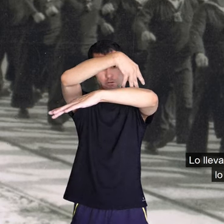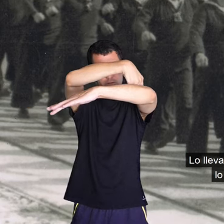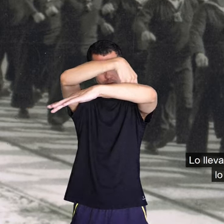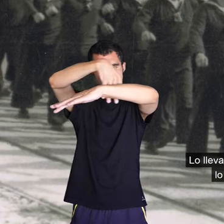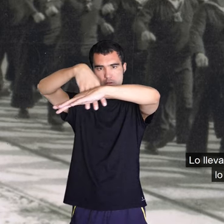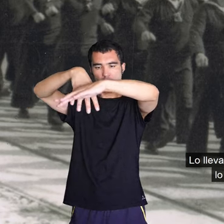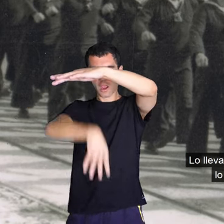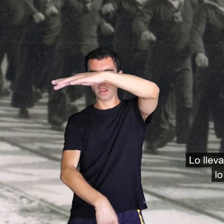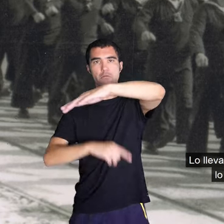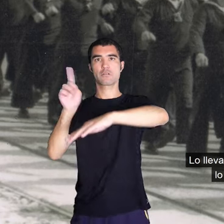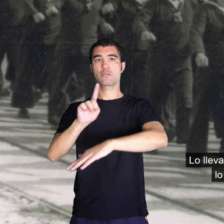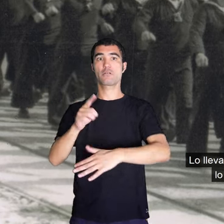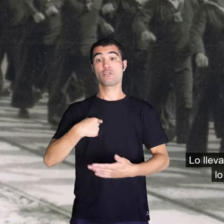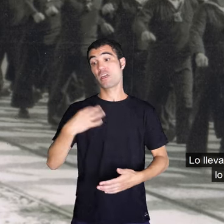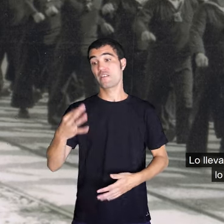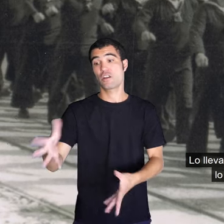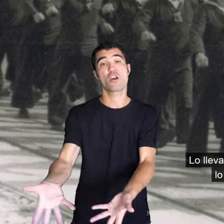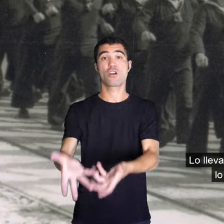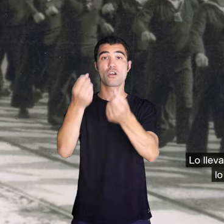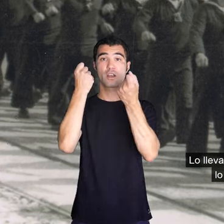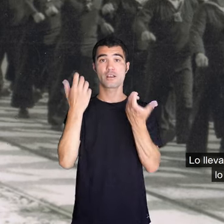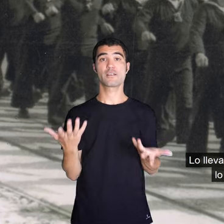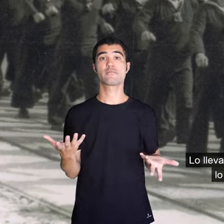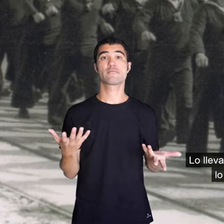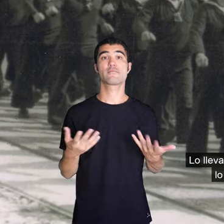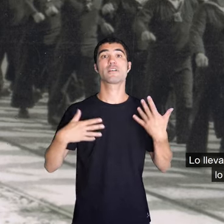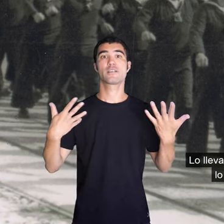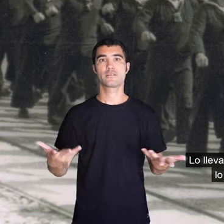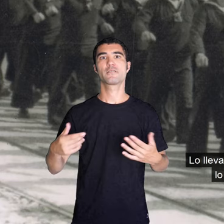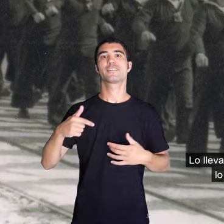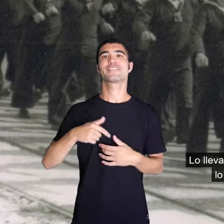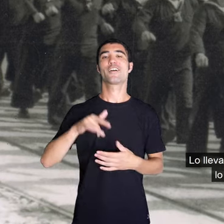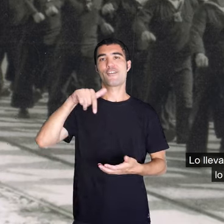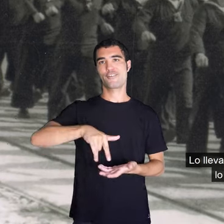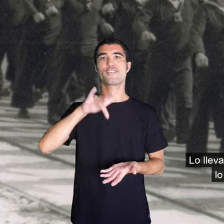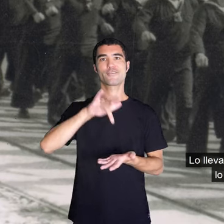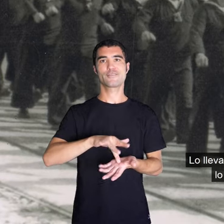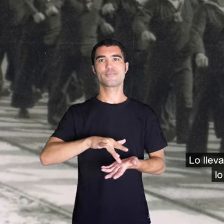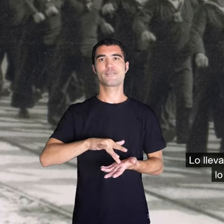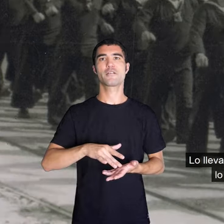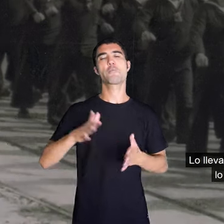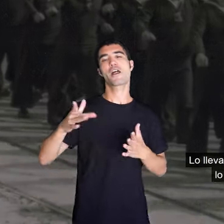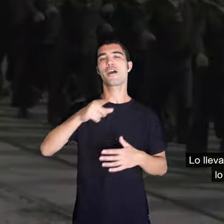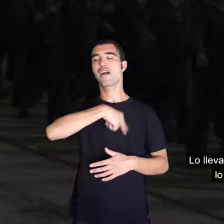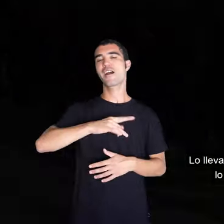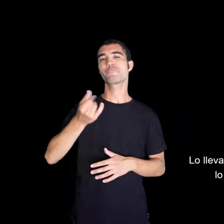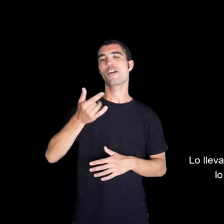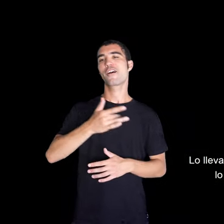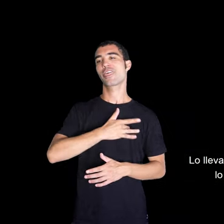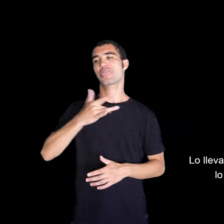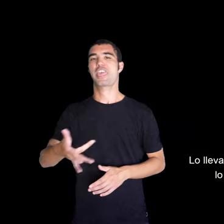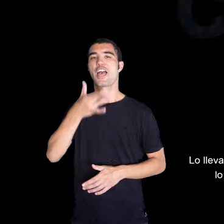No, no tenia tot i l'havia d'agafar. Per això vigilava, però hi havia un pot de marge també.